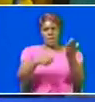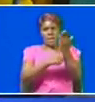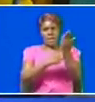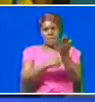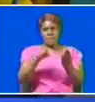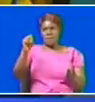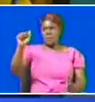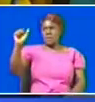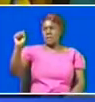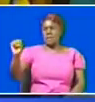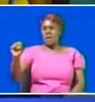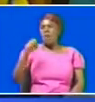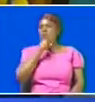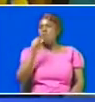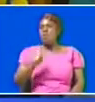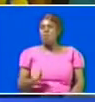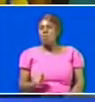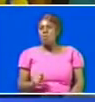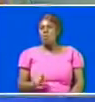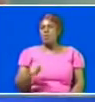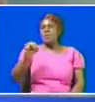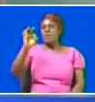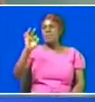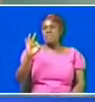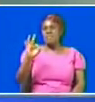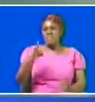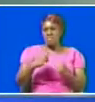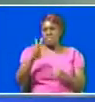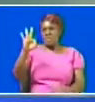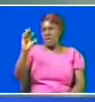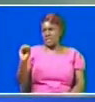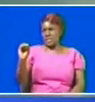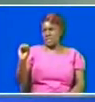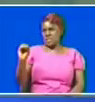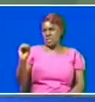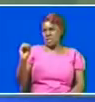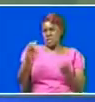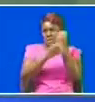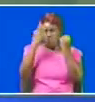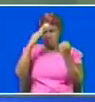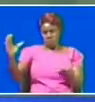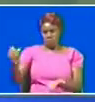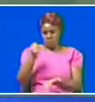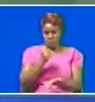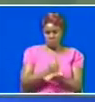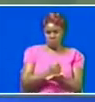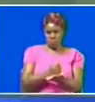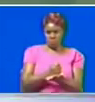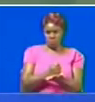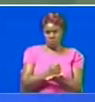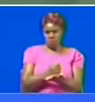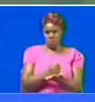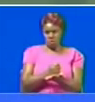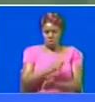Beatrice Sasa, mwenye umri wa miaka takriban 30. Utaifa wake haujulikani bayana. She was admitted in